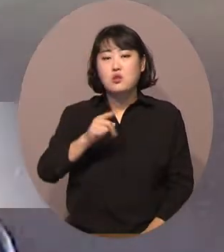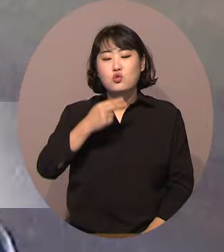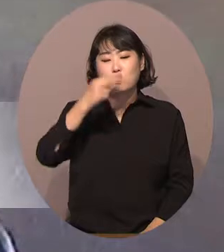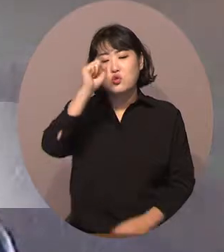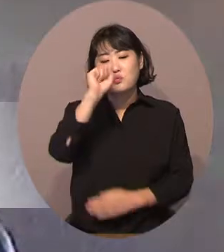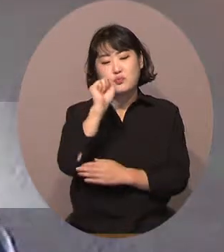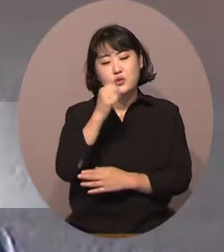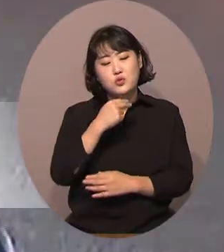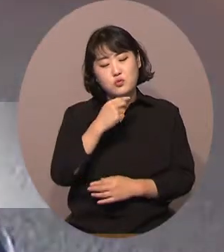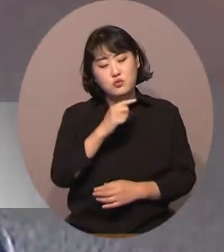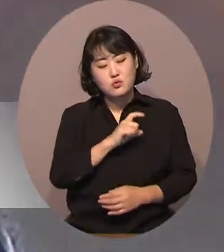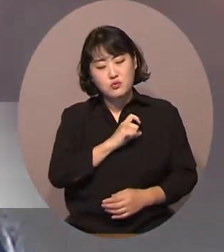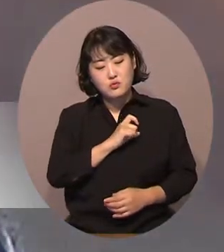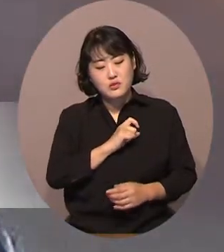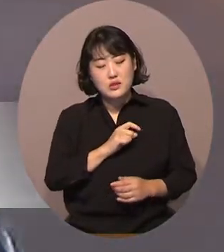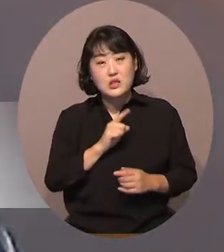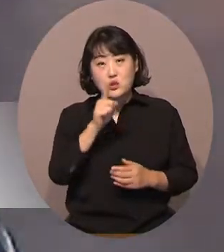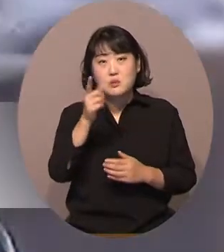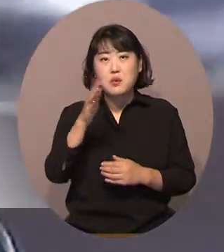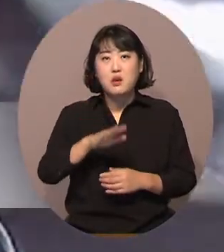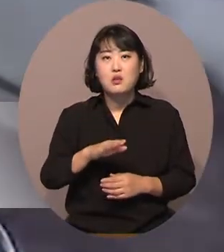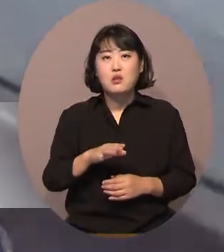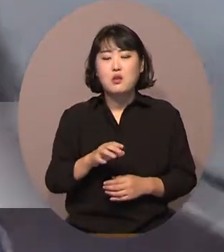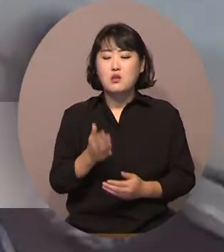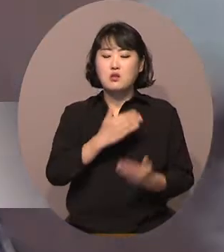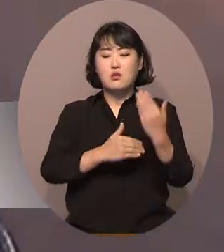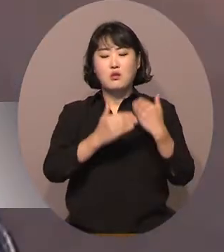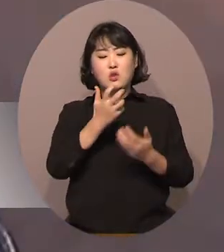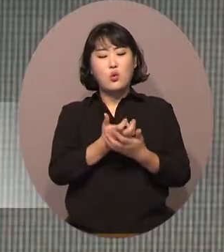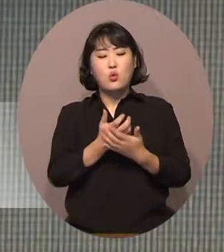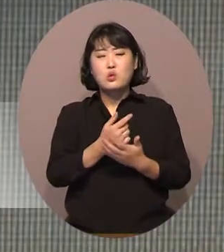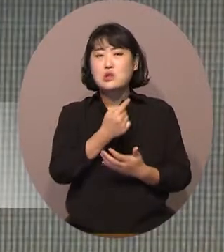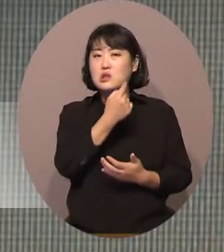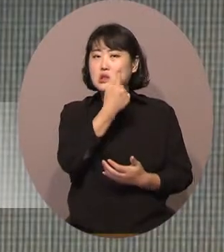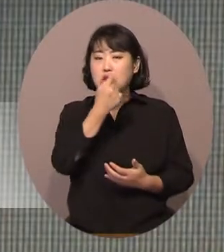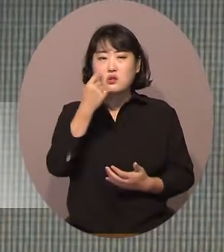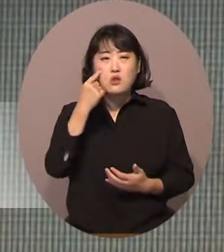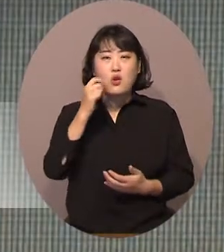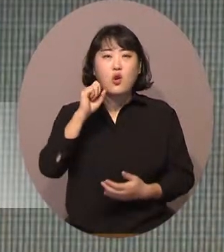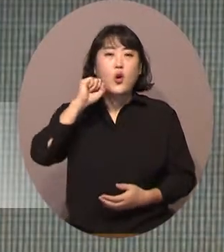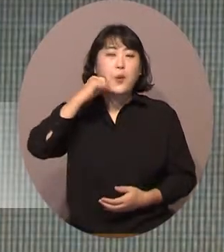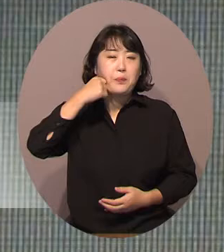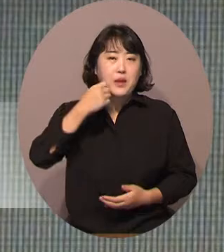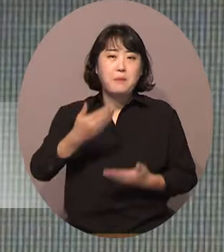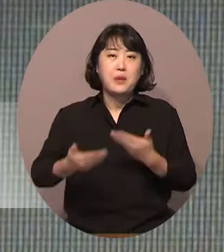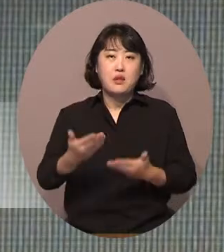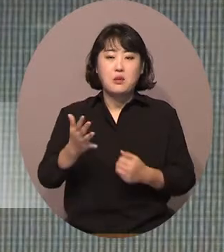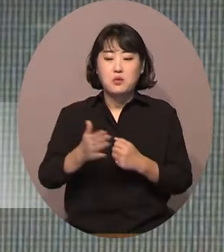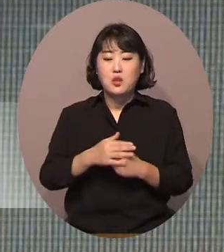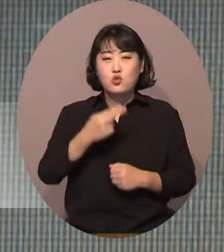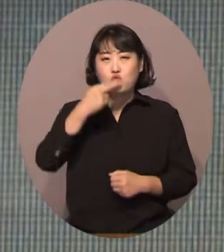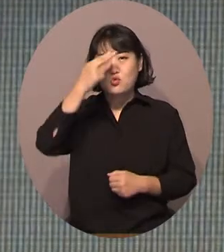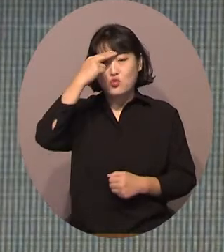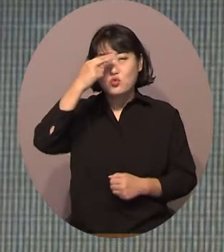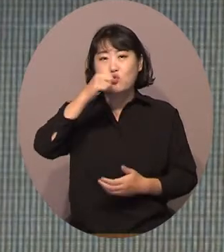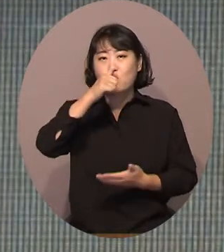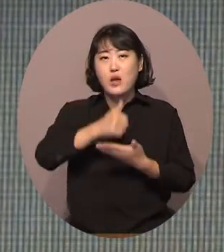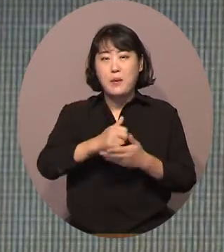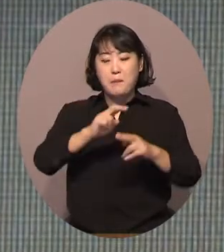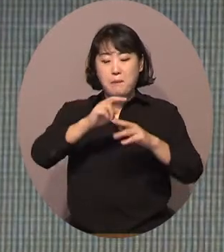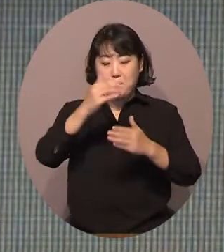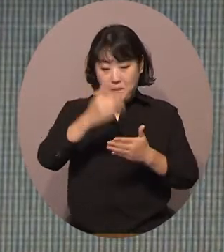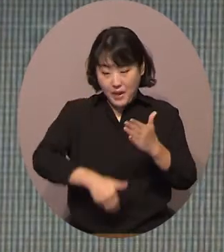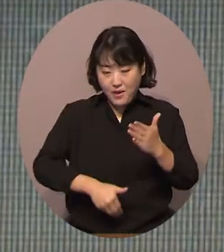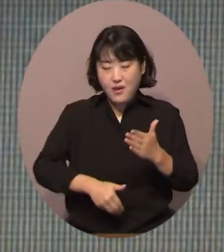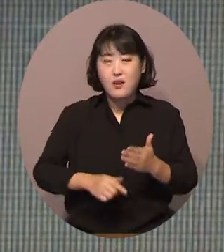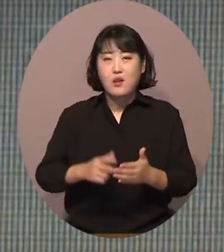송치했지만 검찰은 역추산 결과만으로 유죄를 입증하기 어렵다고 판단해 음주운전 혐의를 빼고 기소한 바